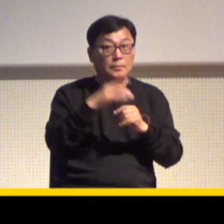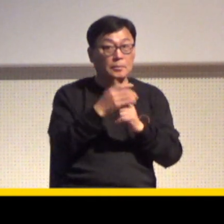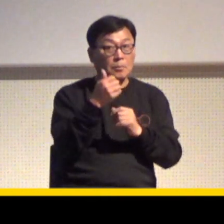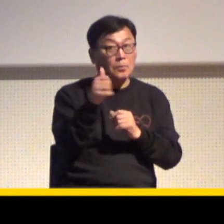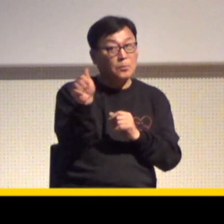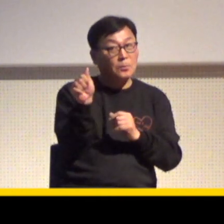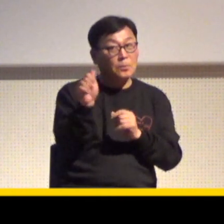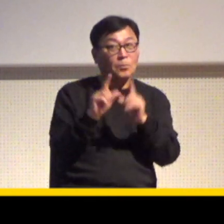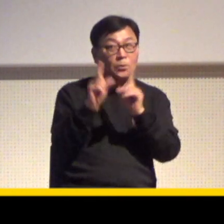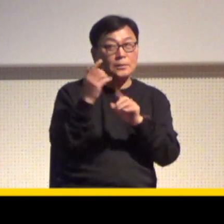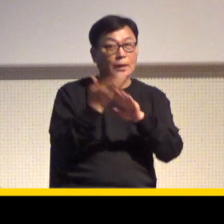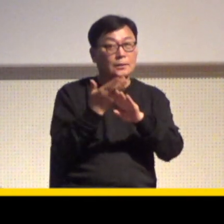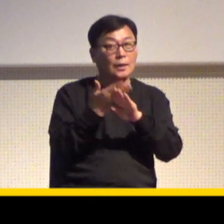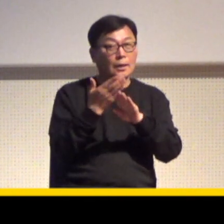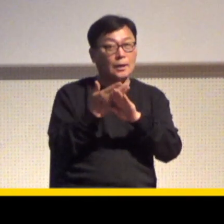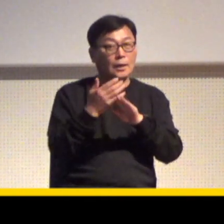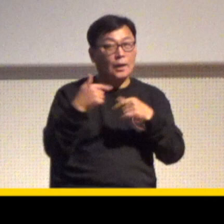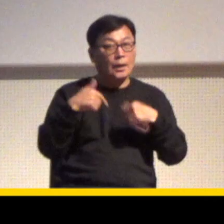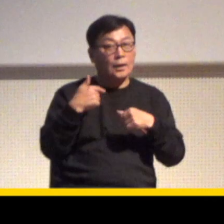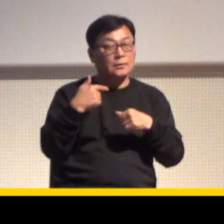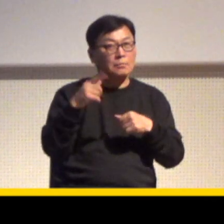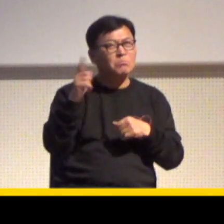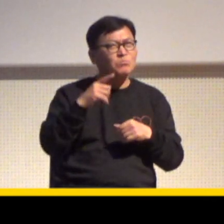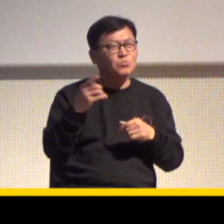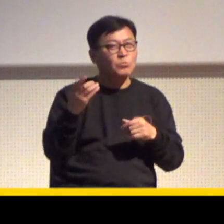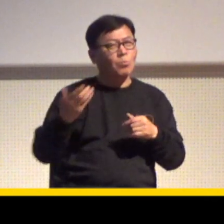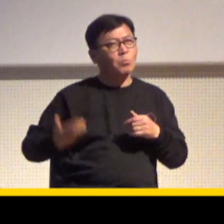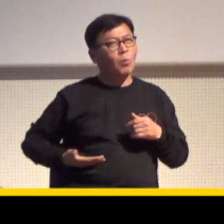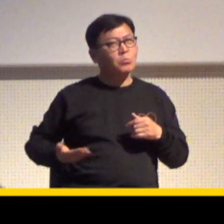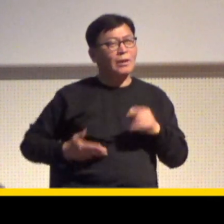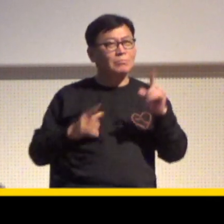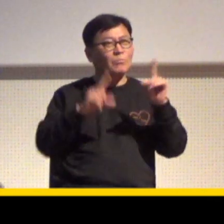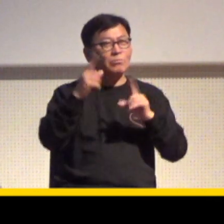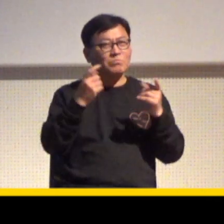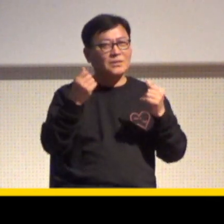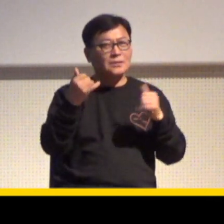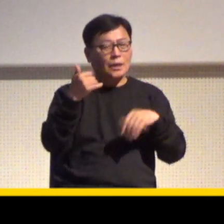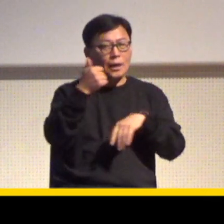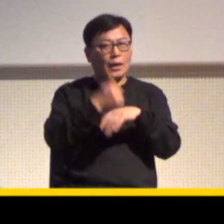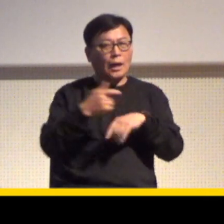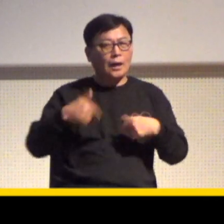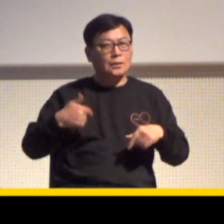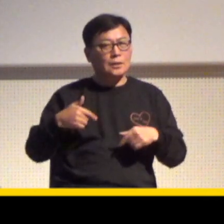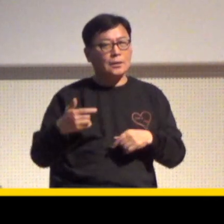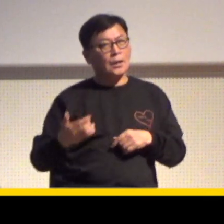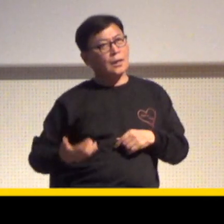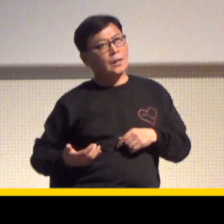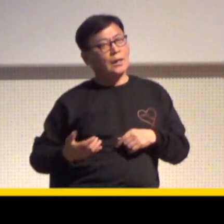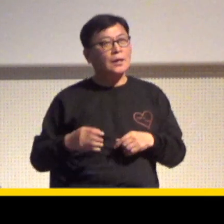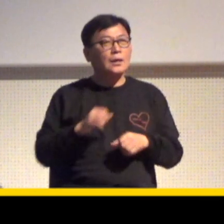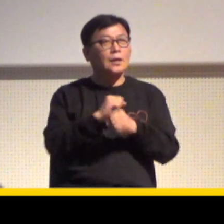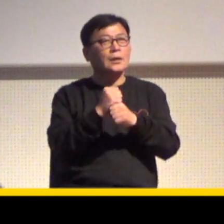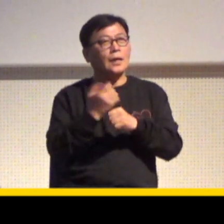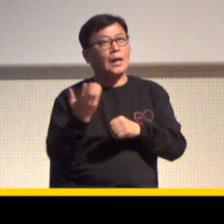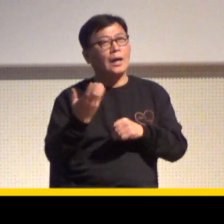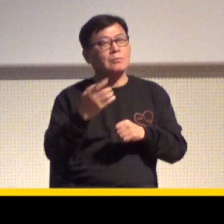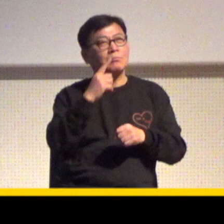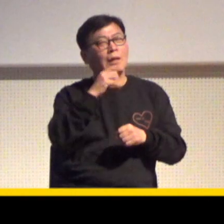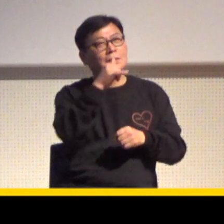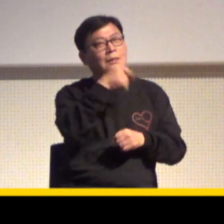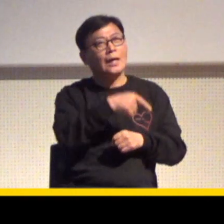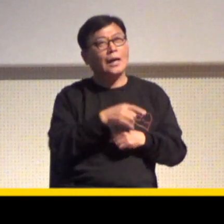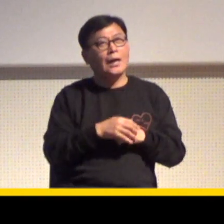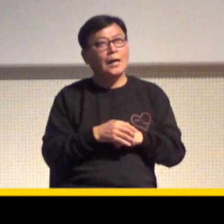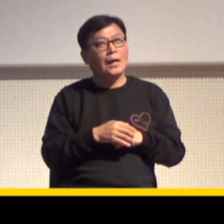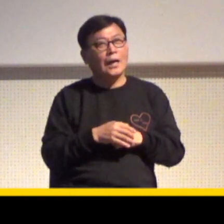네. 약간 이게 그 모델 포즈로 찍었는데 네. 이걸 다 찍고 난 뒤에 허리 통증이 네. 와가지고 되게 고생을 하셨다고 비행기에서